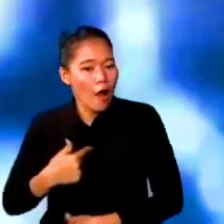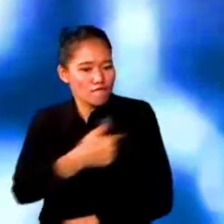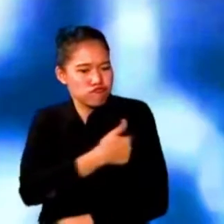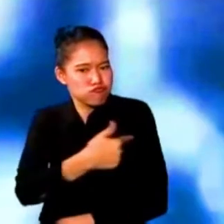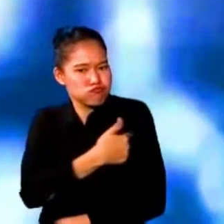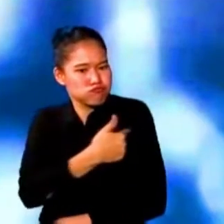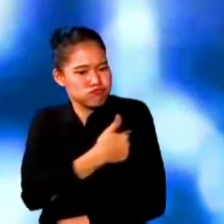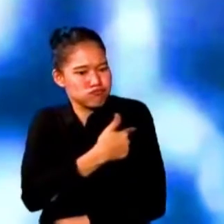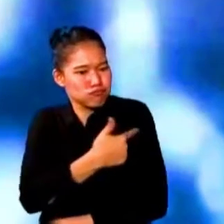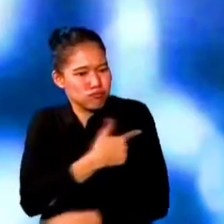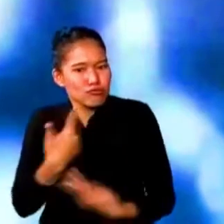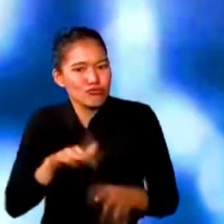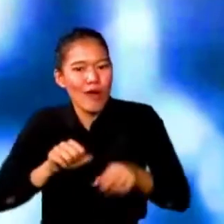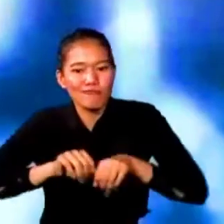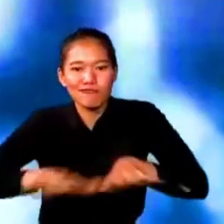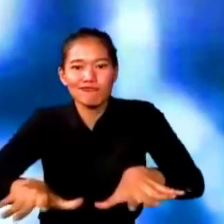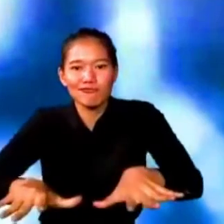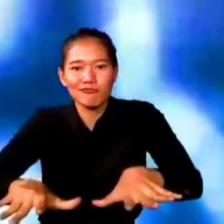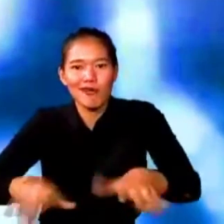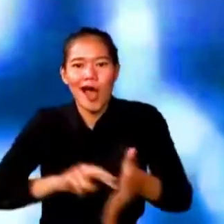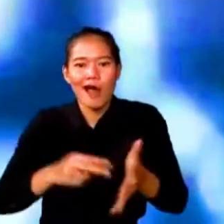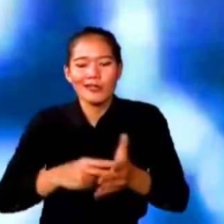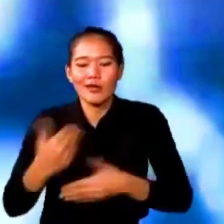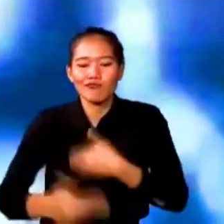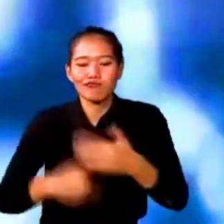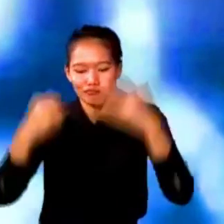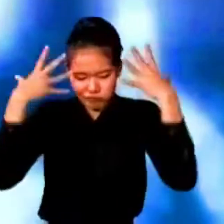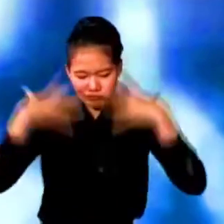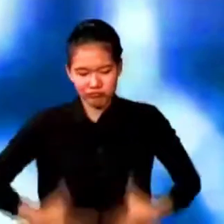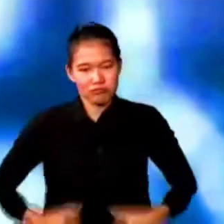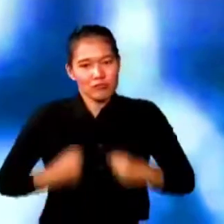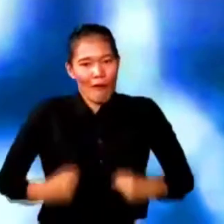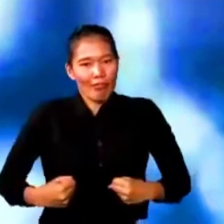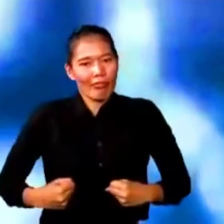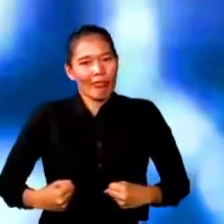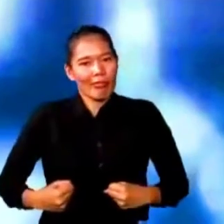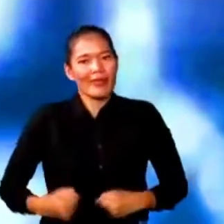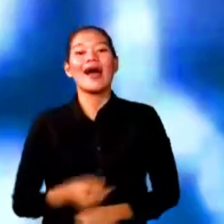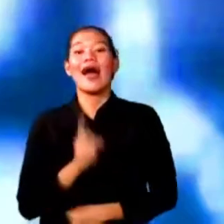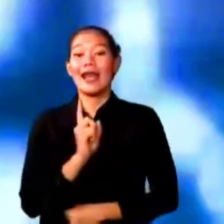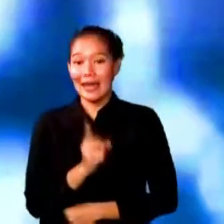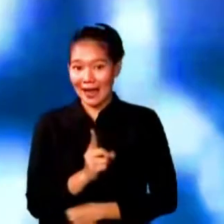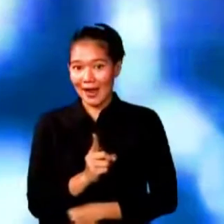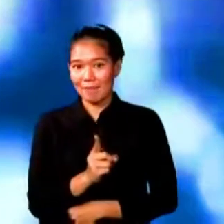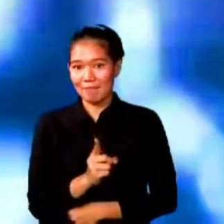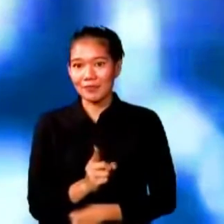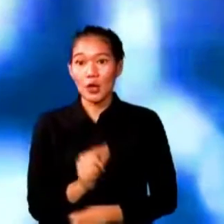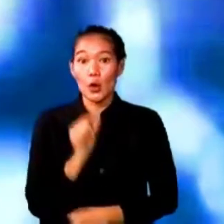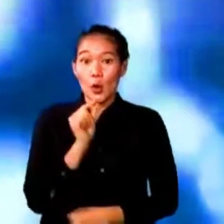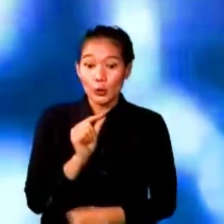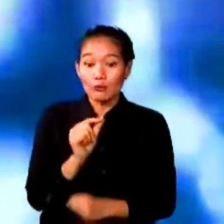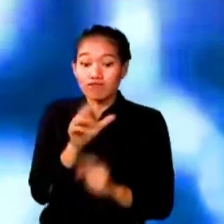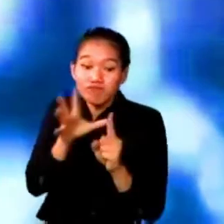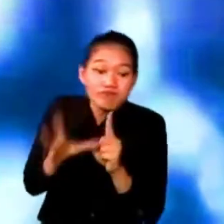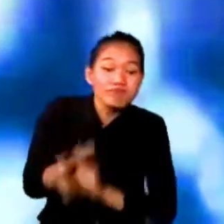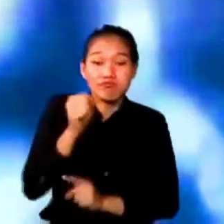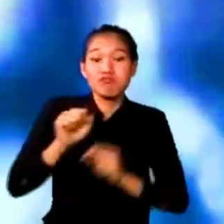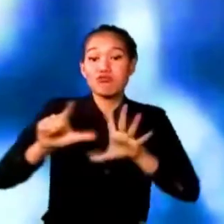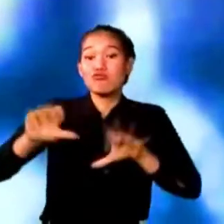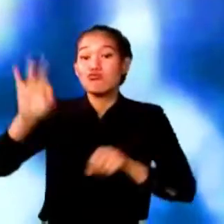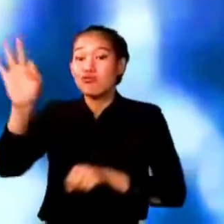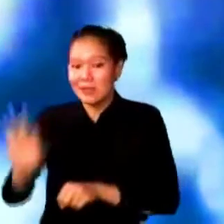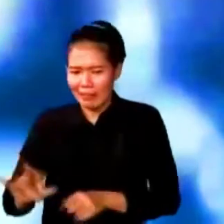selesai divaksinasi untuk mendapatkan kekebalan yang hot immunity itu jadi untuk mencapai itu